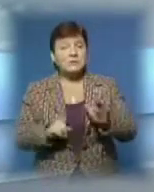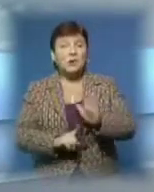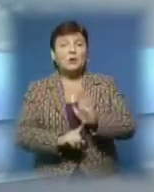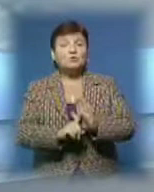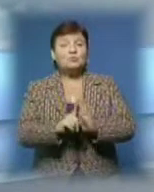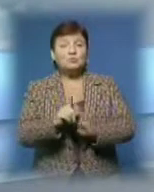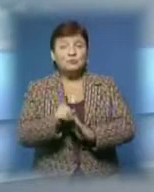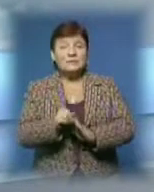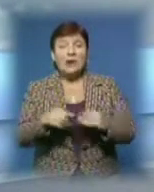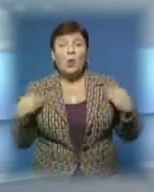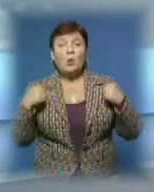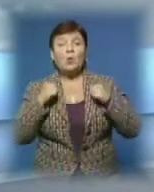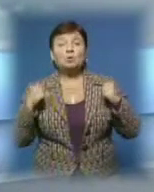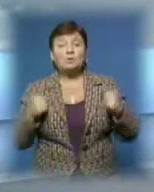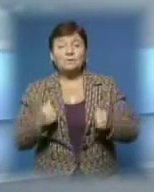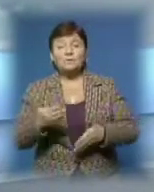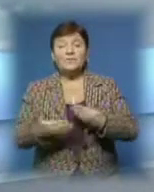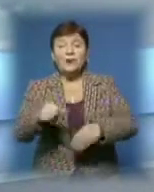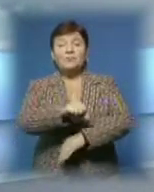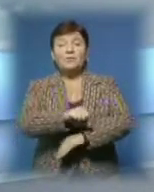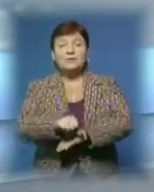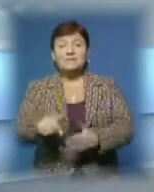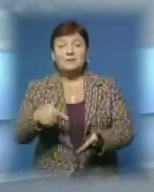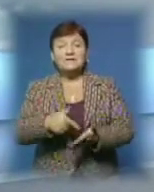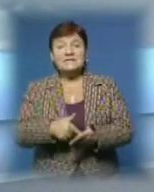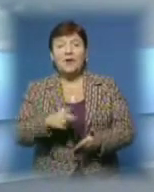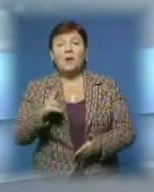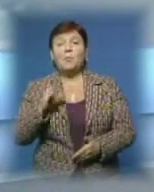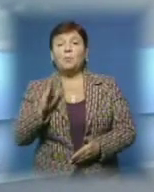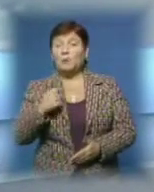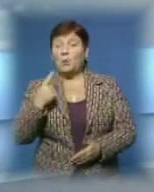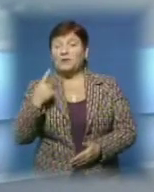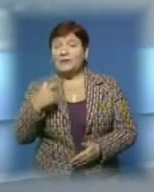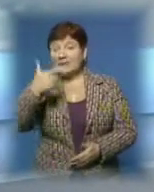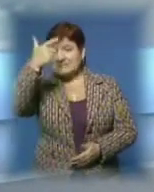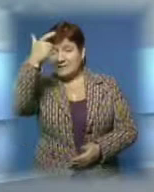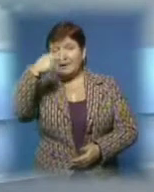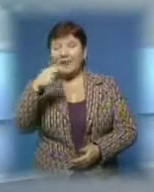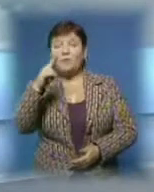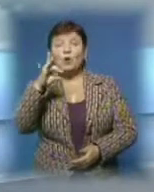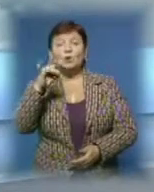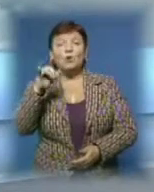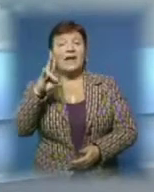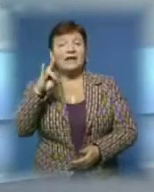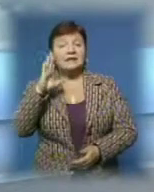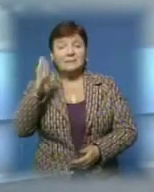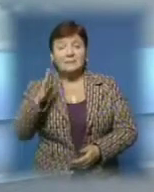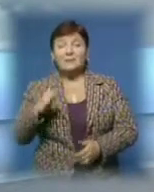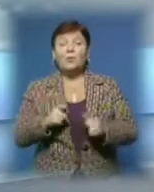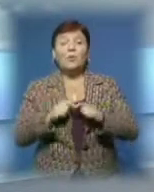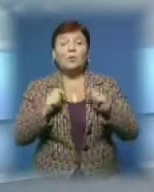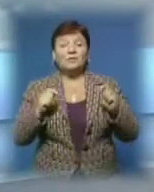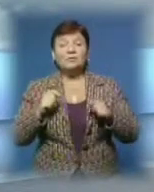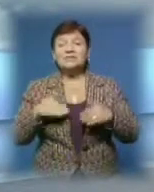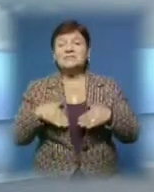святкові заходи костюмованою ходою вулицями міста, на чолі якої їхатиме один із князів-другетів. На завершення ходи під час урочистого